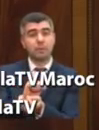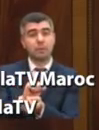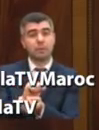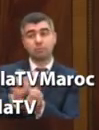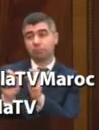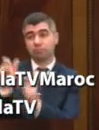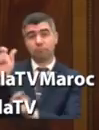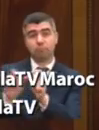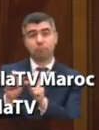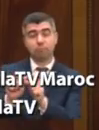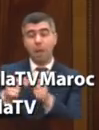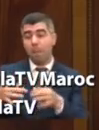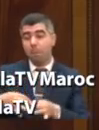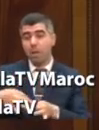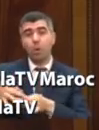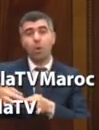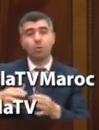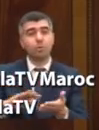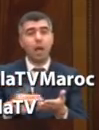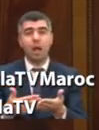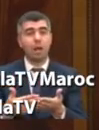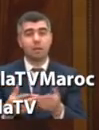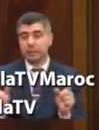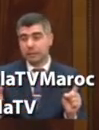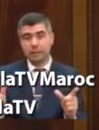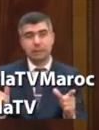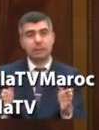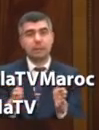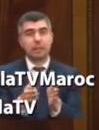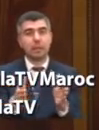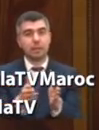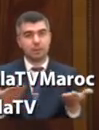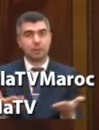بضعة أمتار في مساحات وفي وضعية